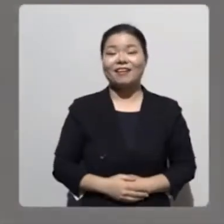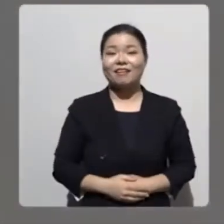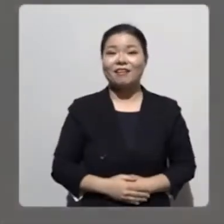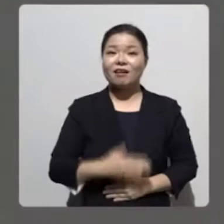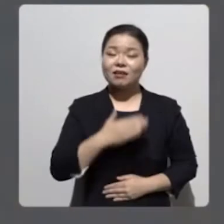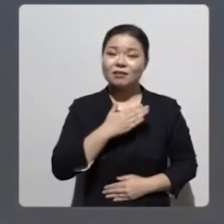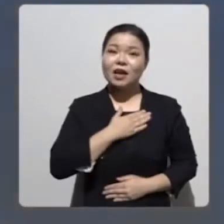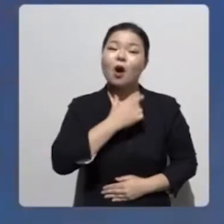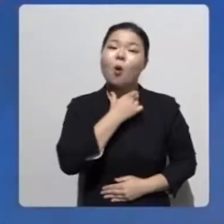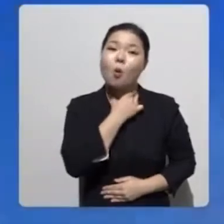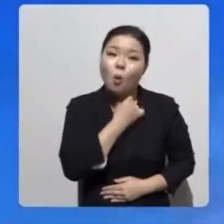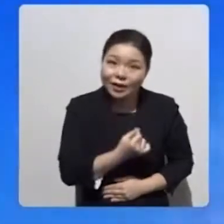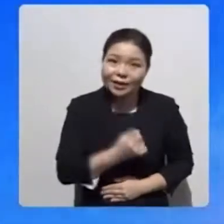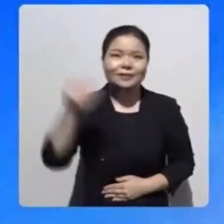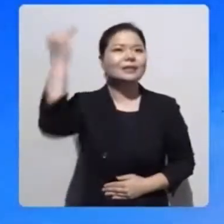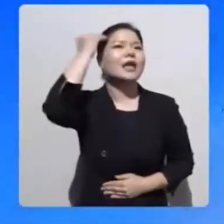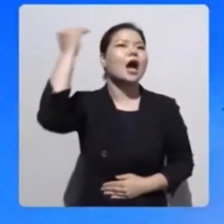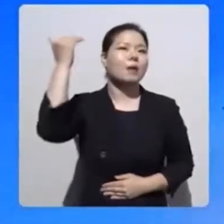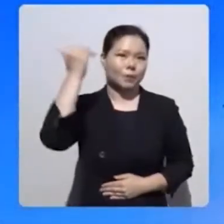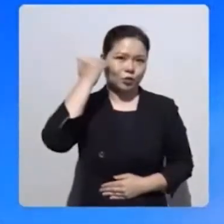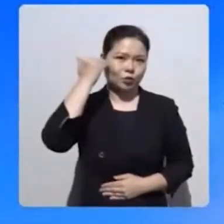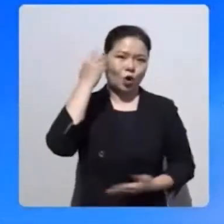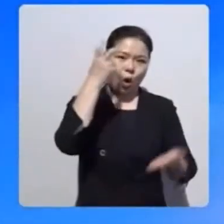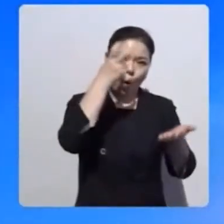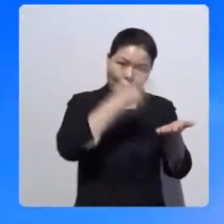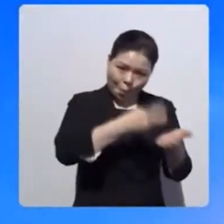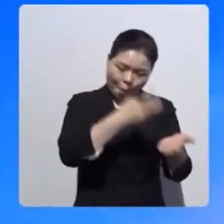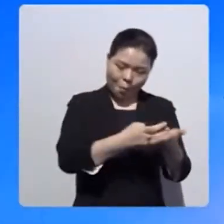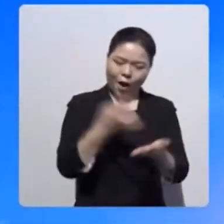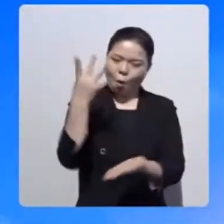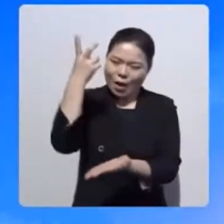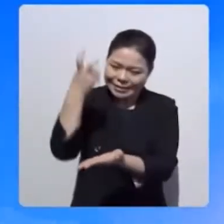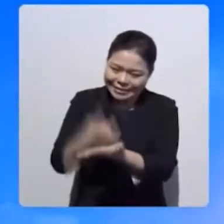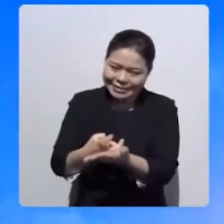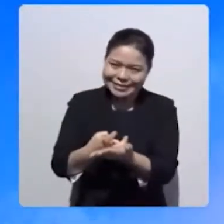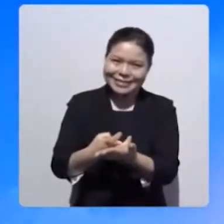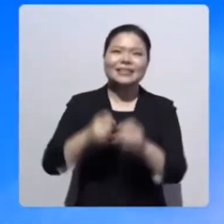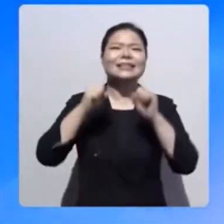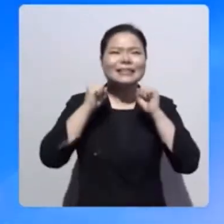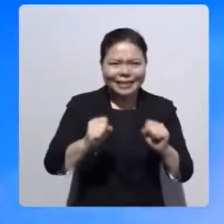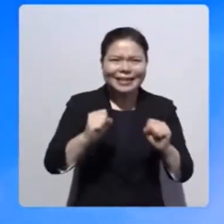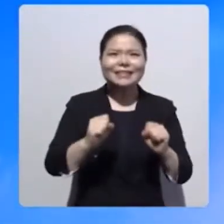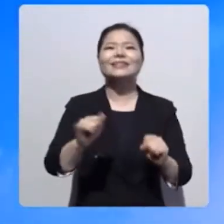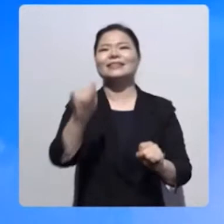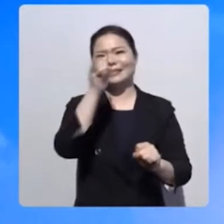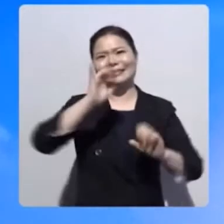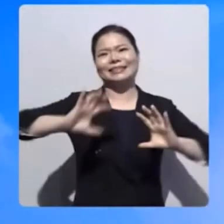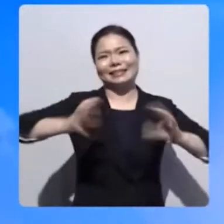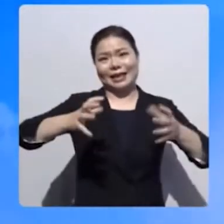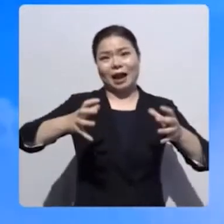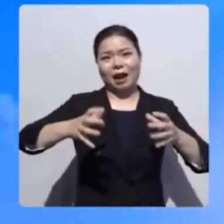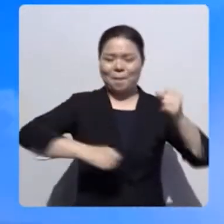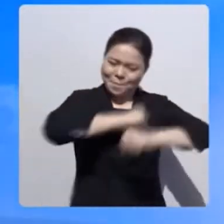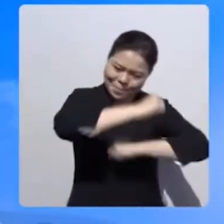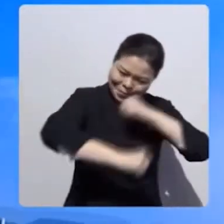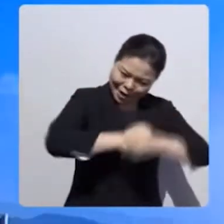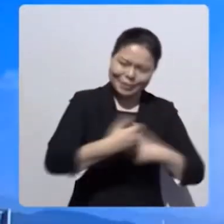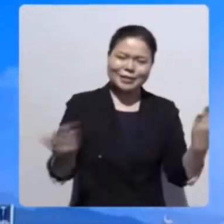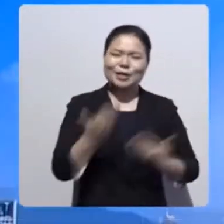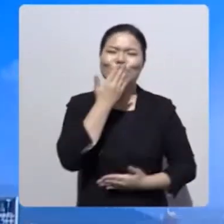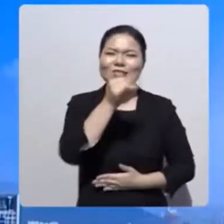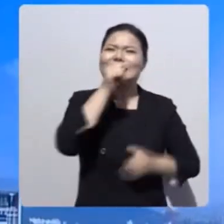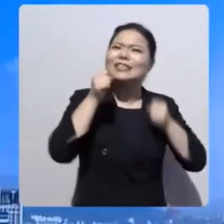제가 꿈꾸는 대한민국은 법과 원칙이 살아있는 나라, 마음껏 일할 수 있는 기회가 있는